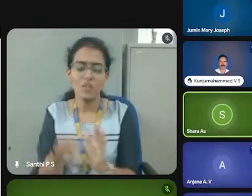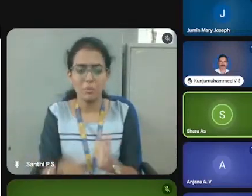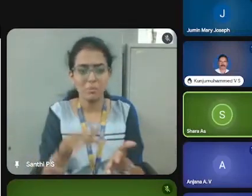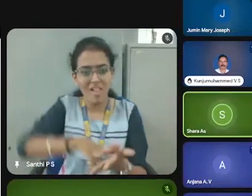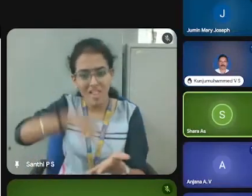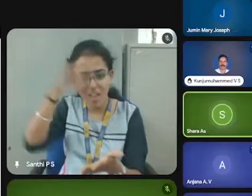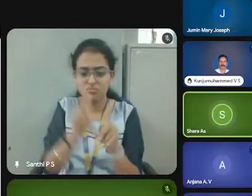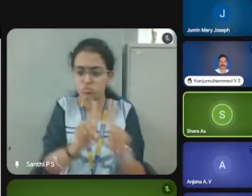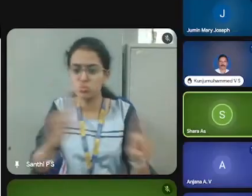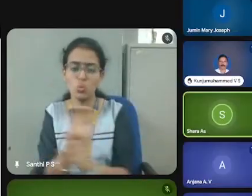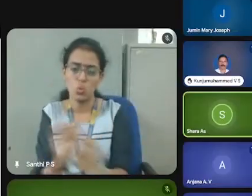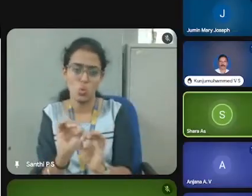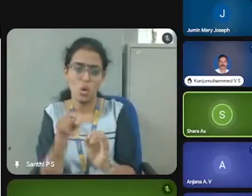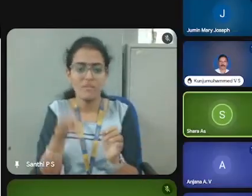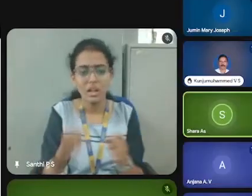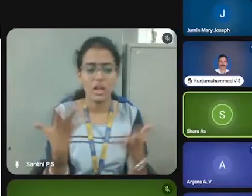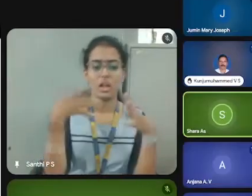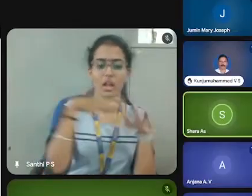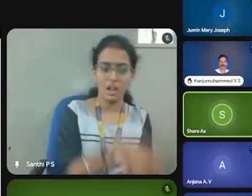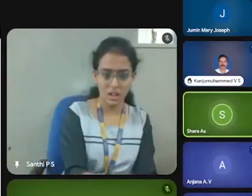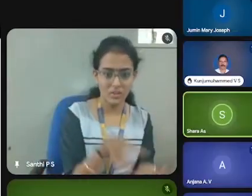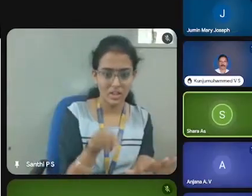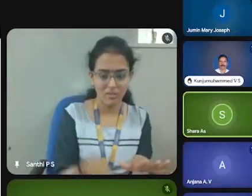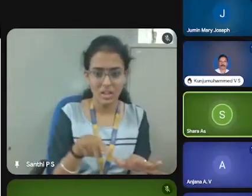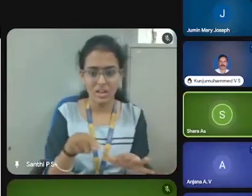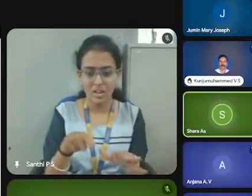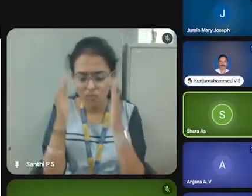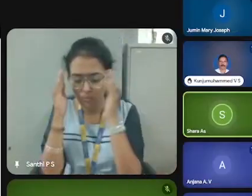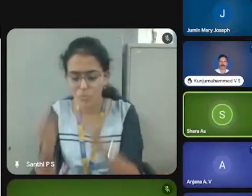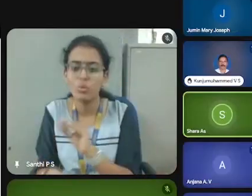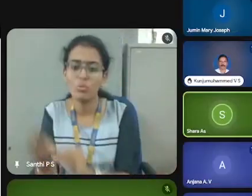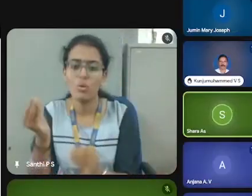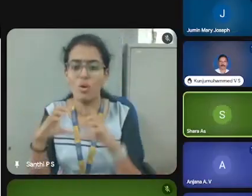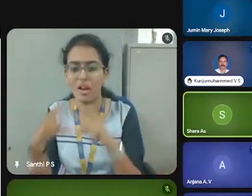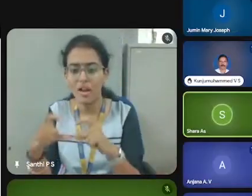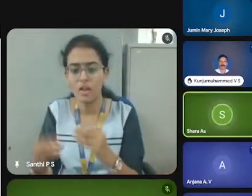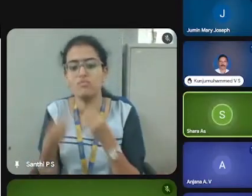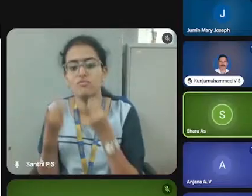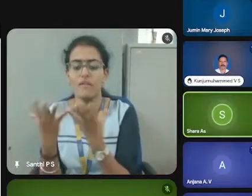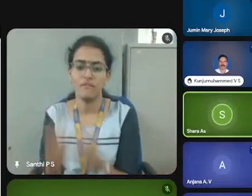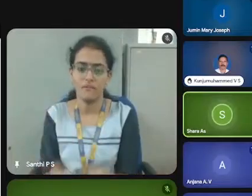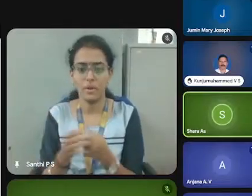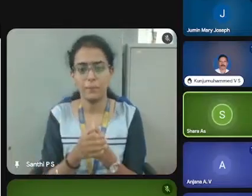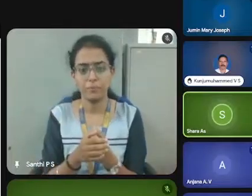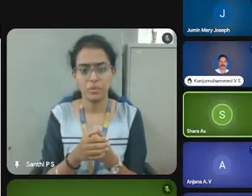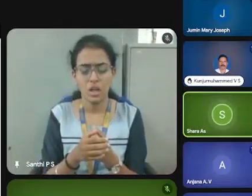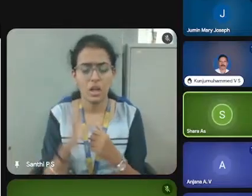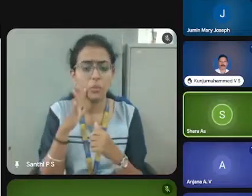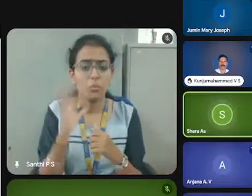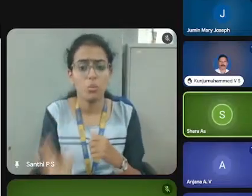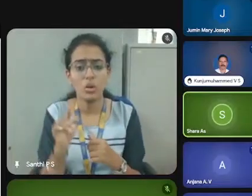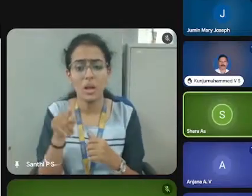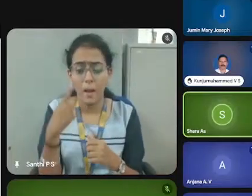കോപ്പറേറ്റ് ചെയ്തും സഹകരിച്ചും ഒക്കെ തന്നെയാണ് ഇവരുടെ കോമോർബിഡിറ്റി എന്ന പ്രശ്നങ്ങൾ ഉണ്ടെങ്കിലും അതൊക്കെ മാറുന്നത്. ഇതിലുപരി ഏറ്റവും കൂടുതൽ നമ്മൾ